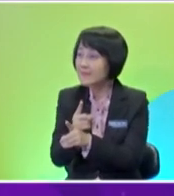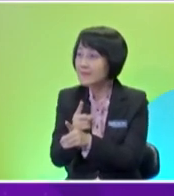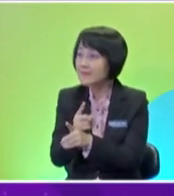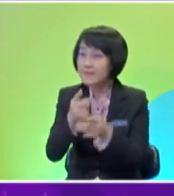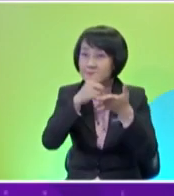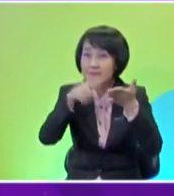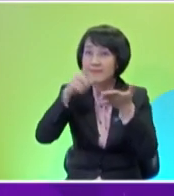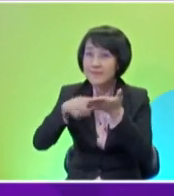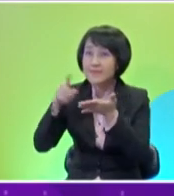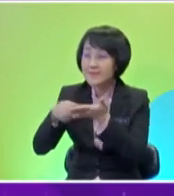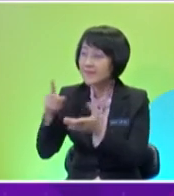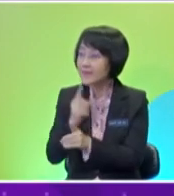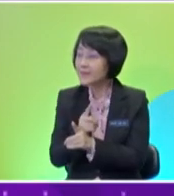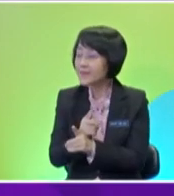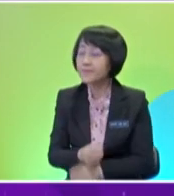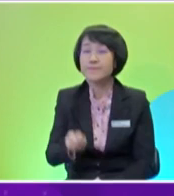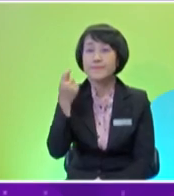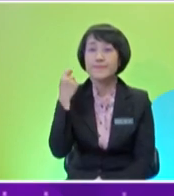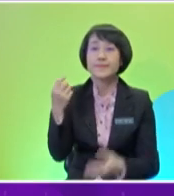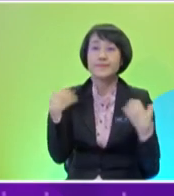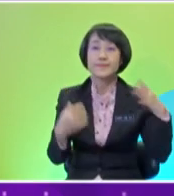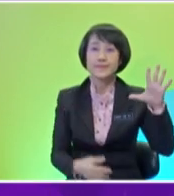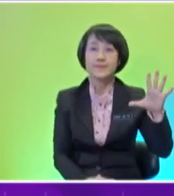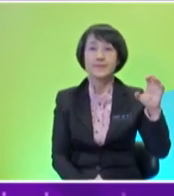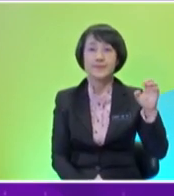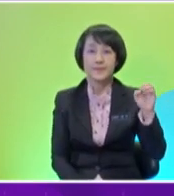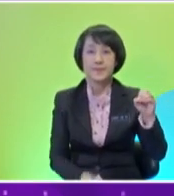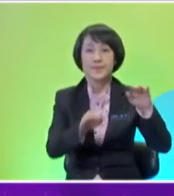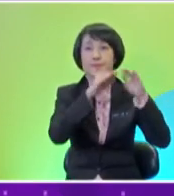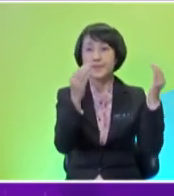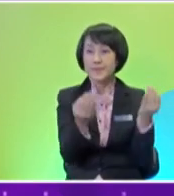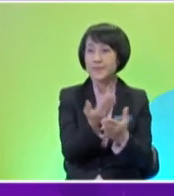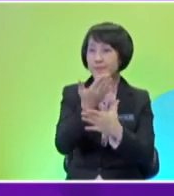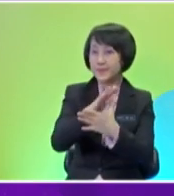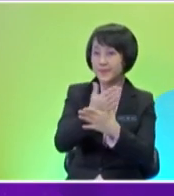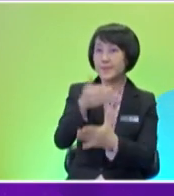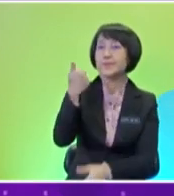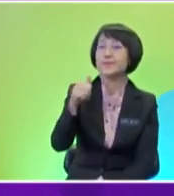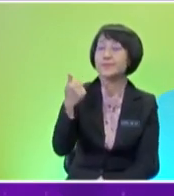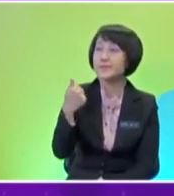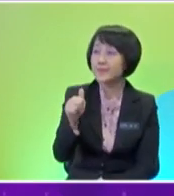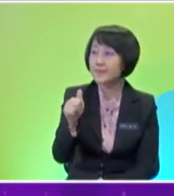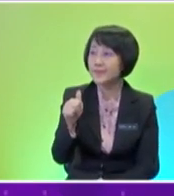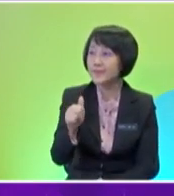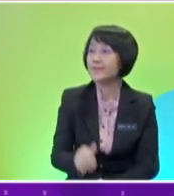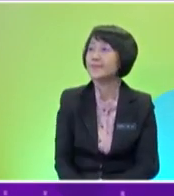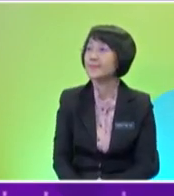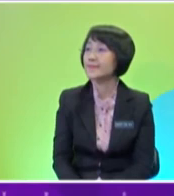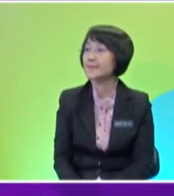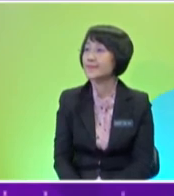oke tadi kita ada 50 biji bola kita akan bagikan dengan 10 Oke jadi